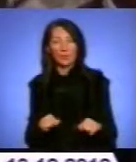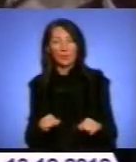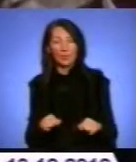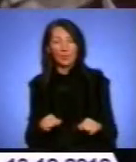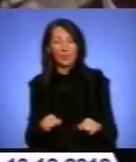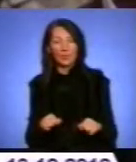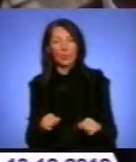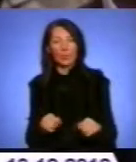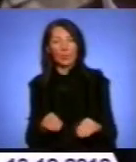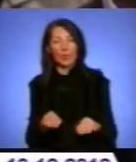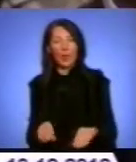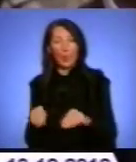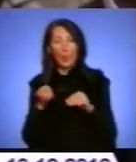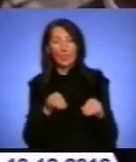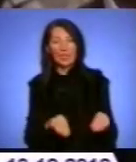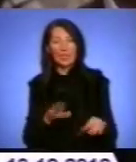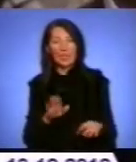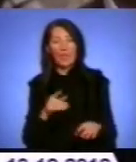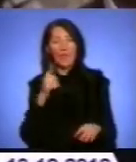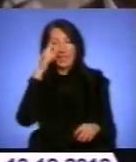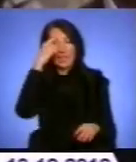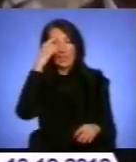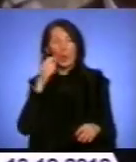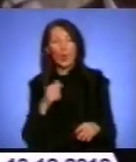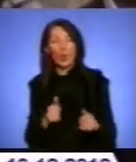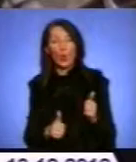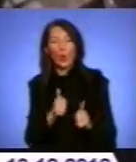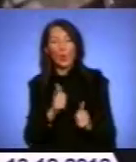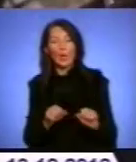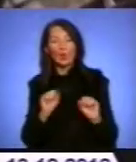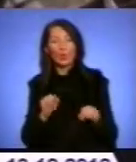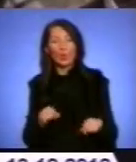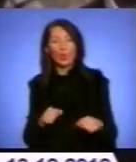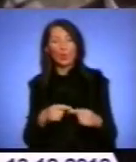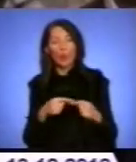можливість постачати в Індію конкурентоспроможну продукцію,